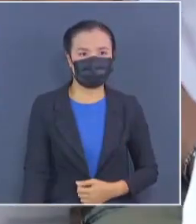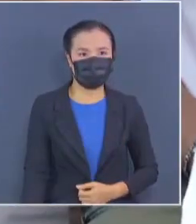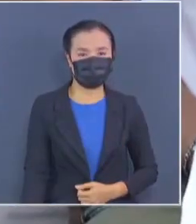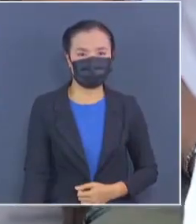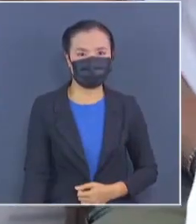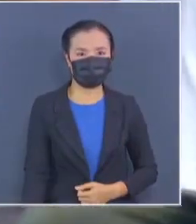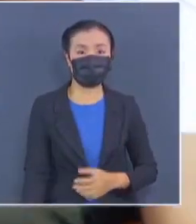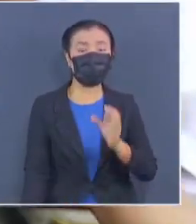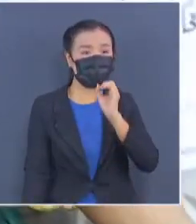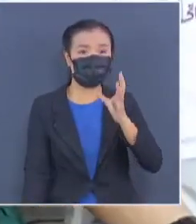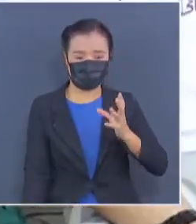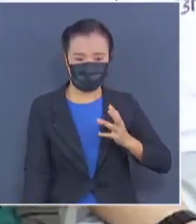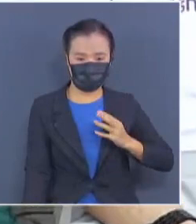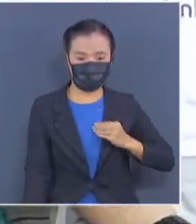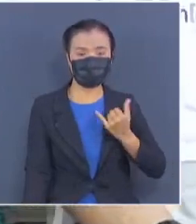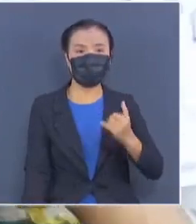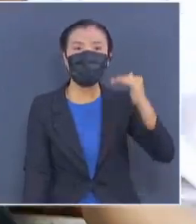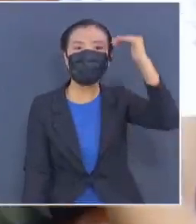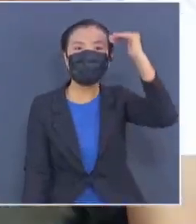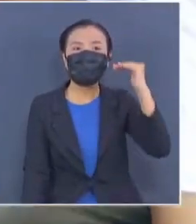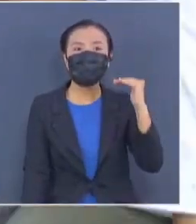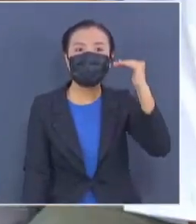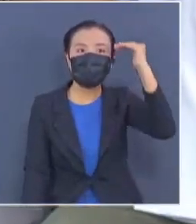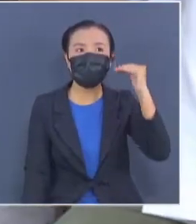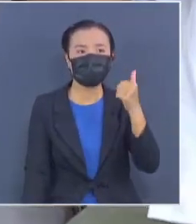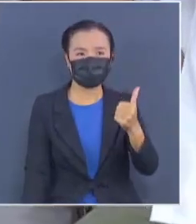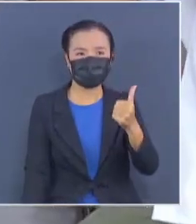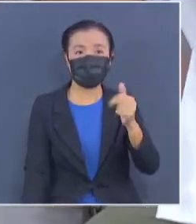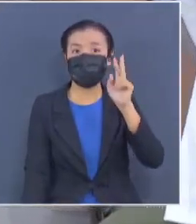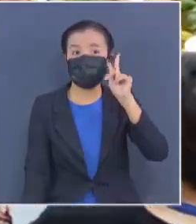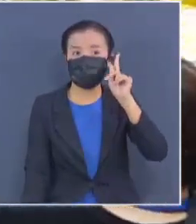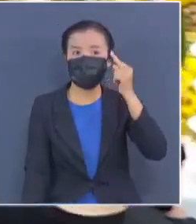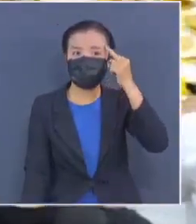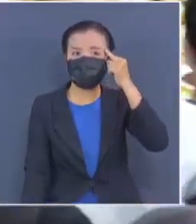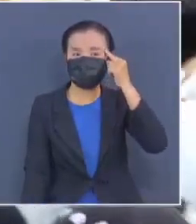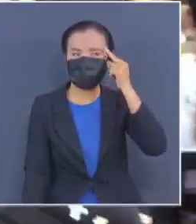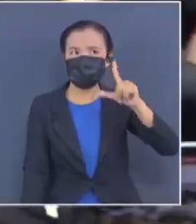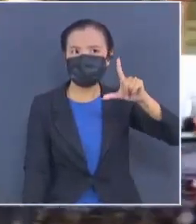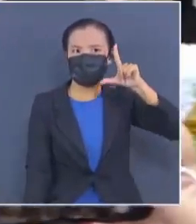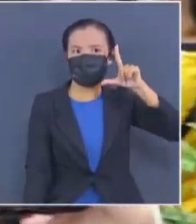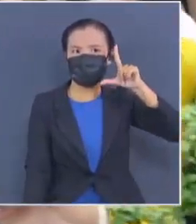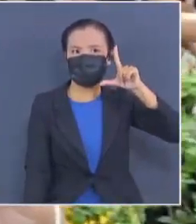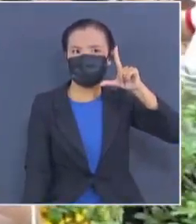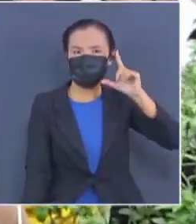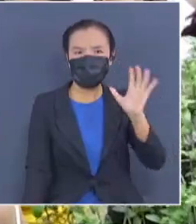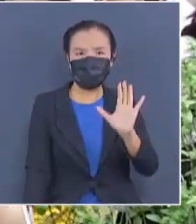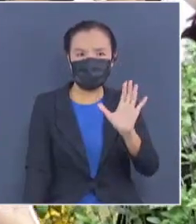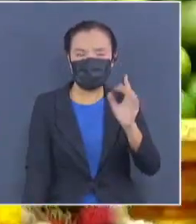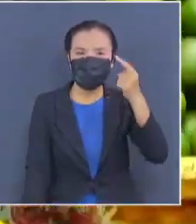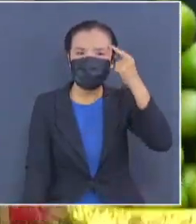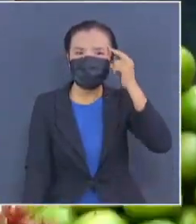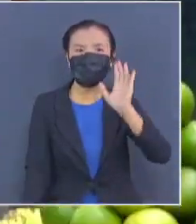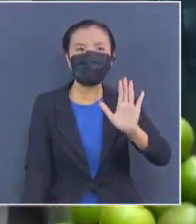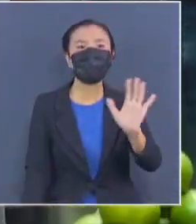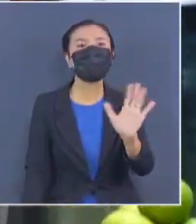ซึ่งเจ้าตัวยอมรับว่าสถานะยังเป็นพี่น้องที่ดีต่อกันกับข่าวที่หวังเกาะดังตนเองมองว่าห้ามความคิดใครไ